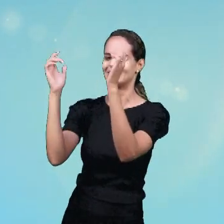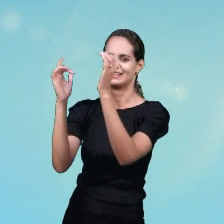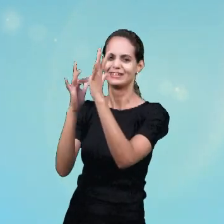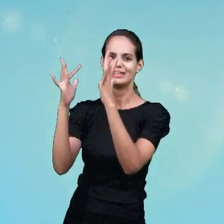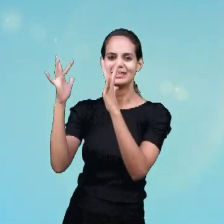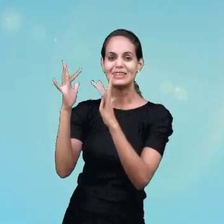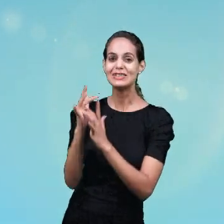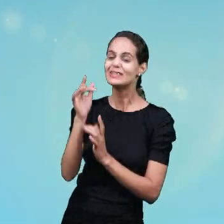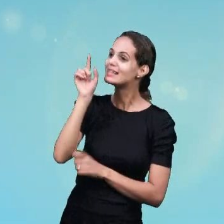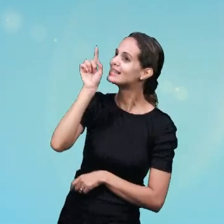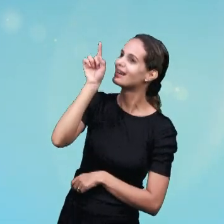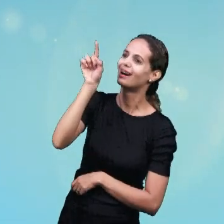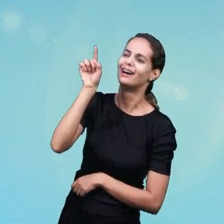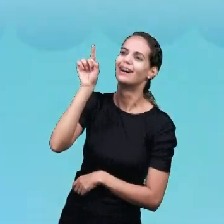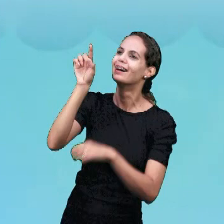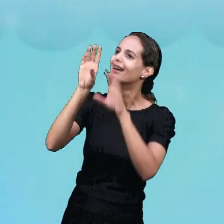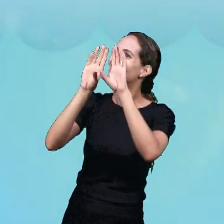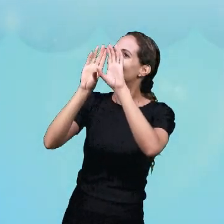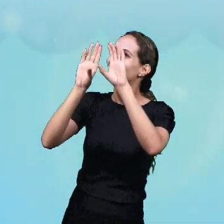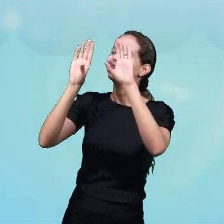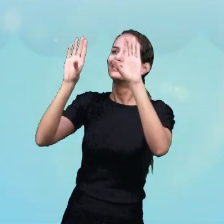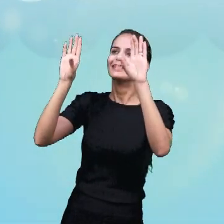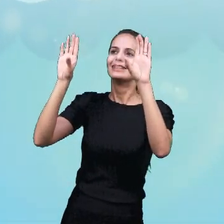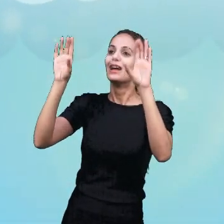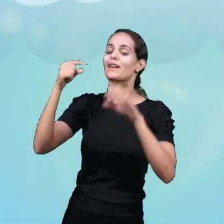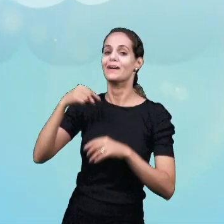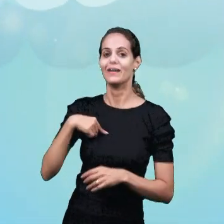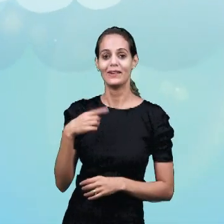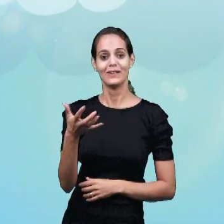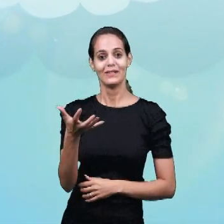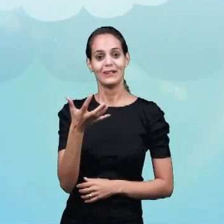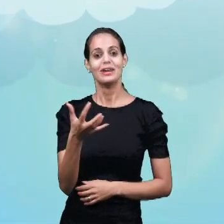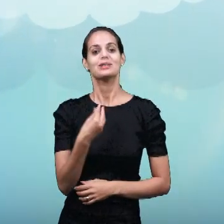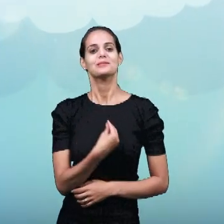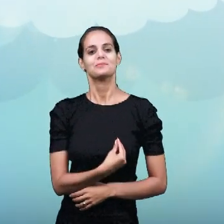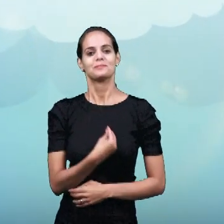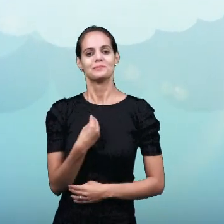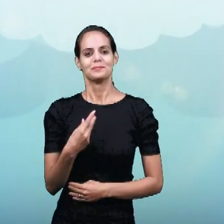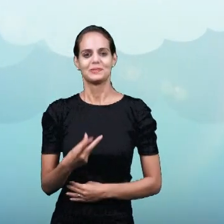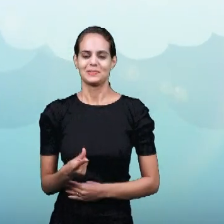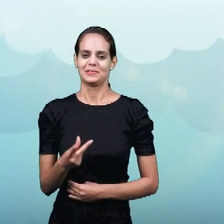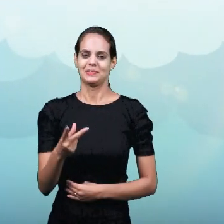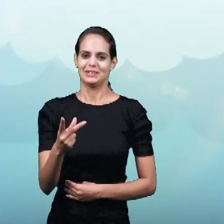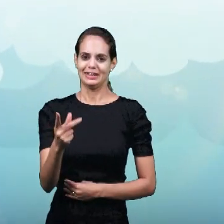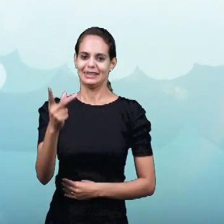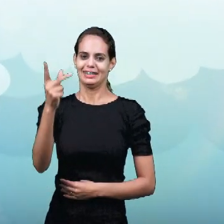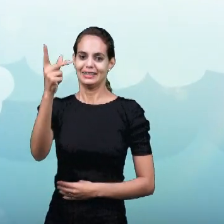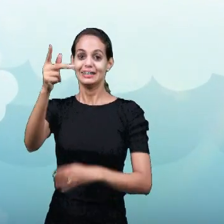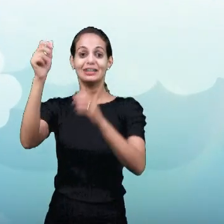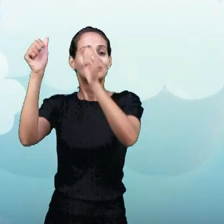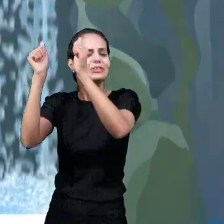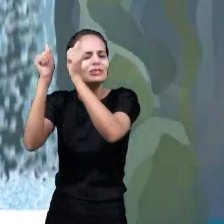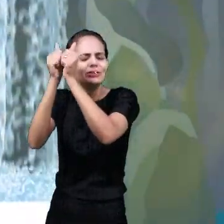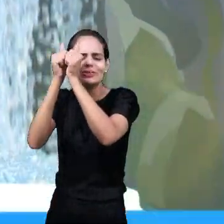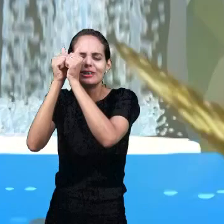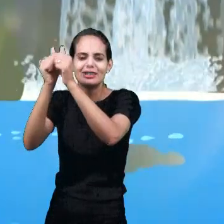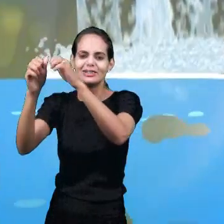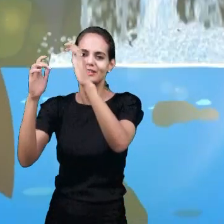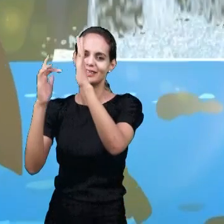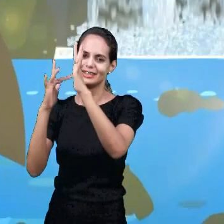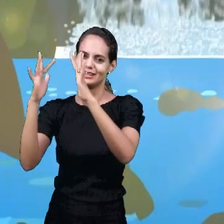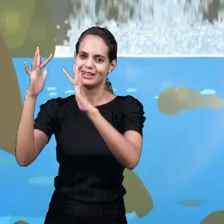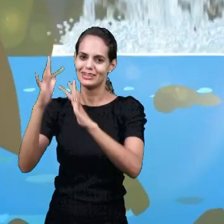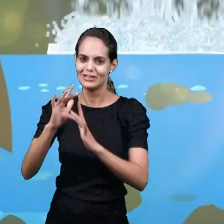Jesus. Quero viver para sempre com Jesus. Quero beber